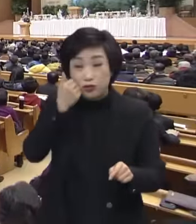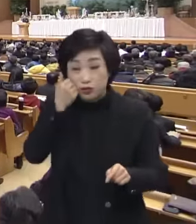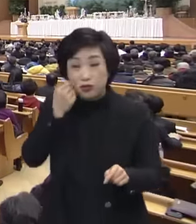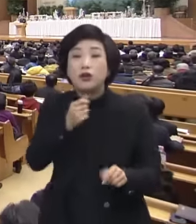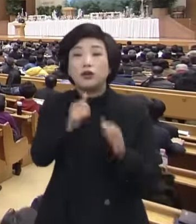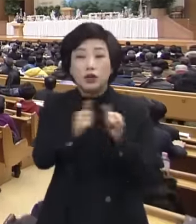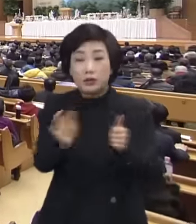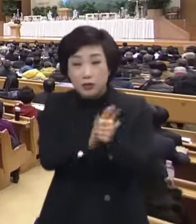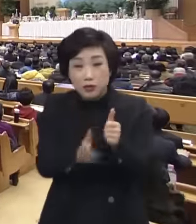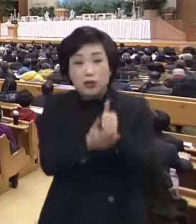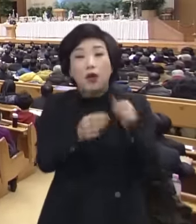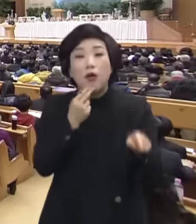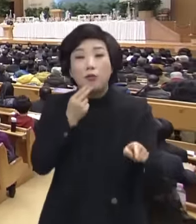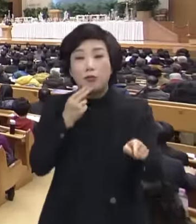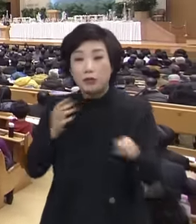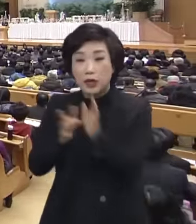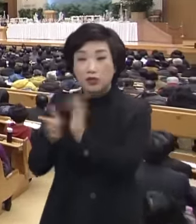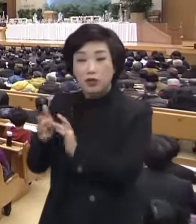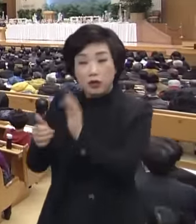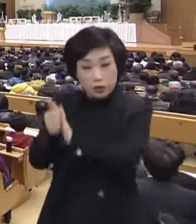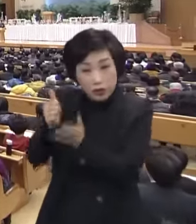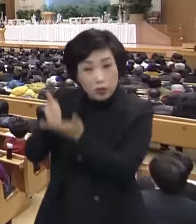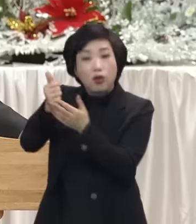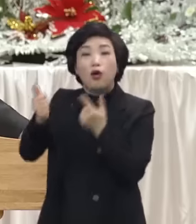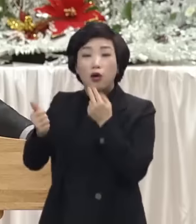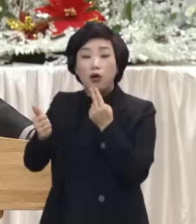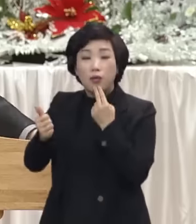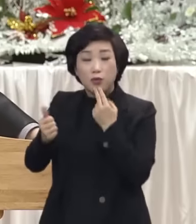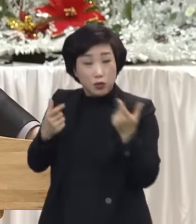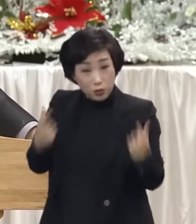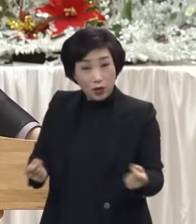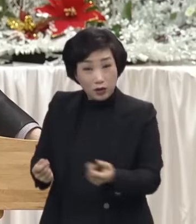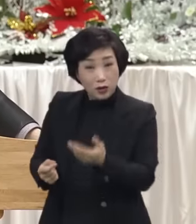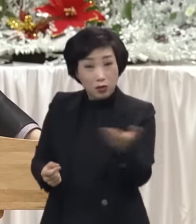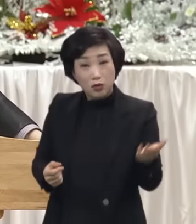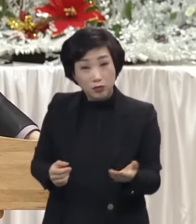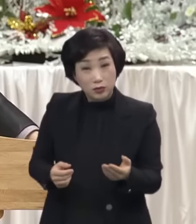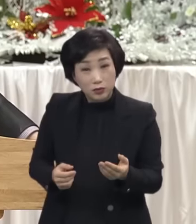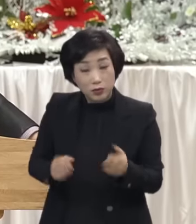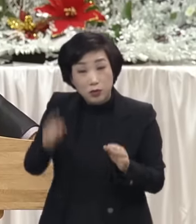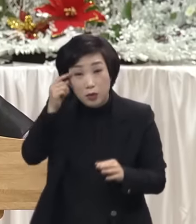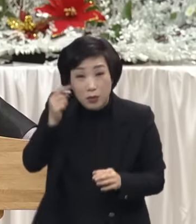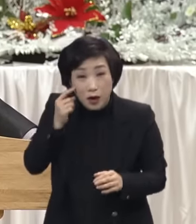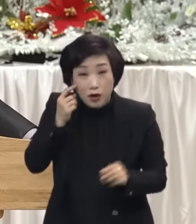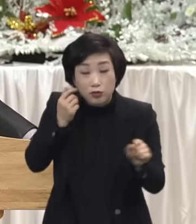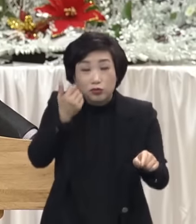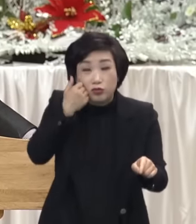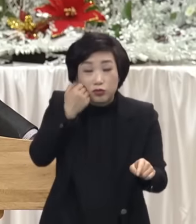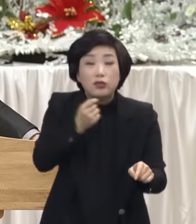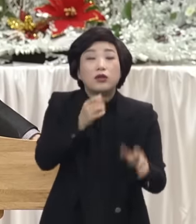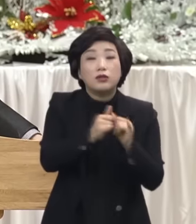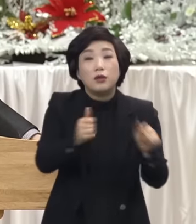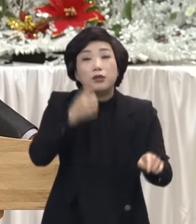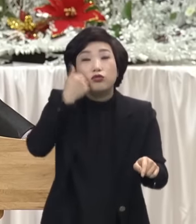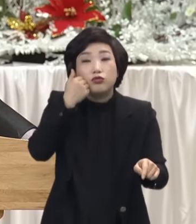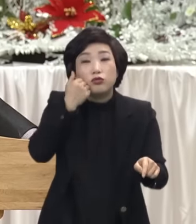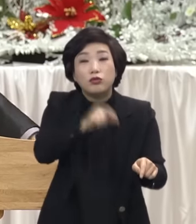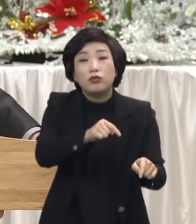소자에게 하지 아니한 것이 나에게 하지 아니한 거야 했으니 적은 소자가 누구요?